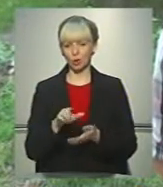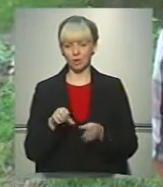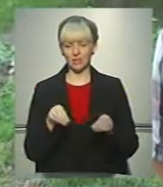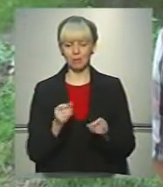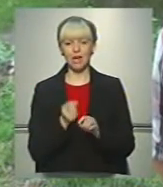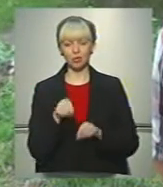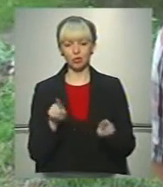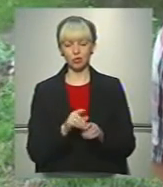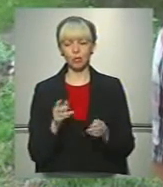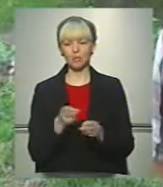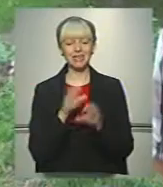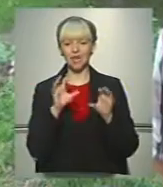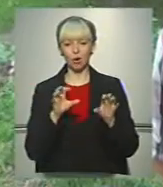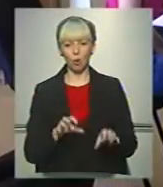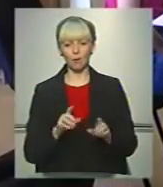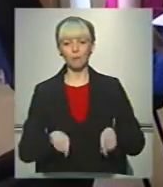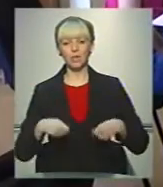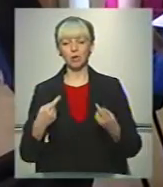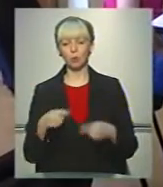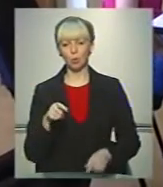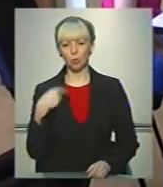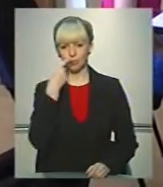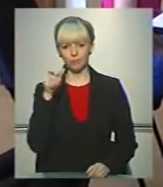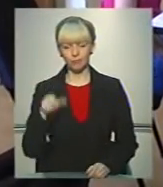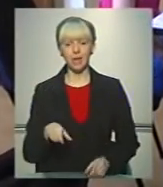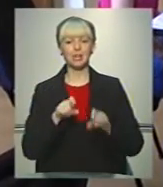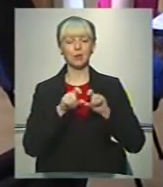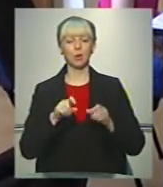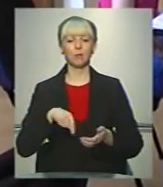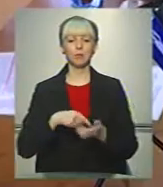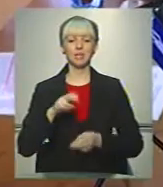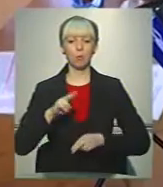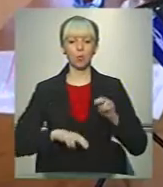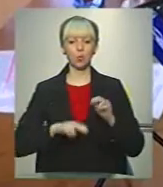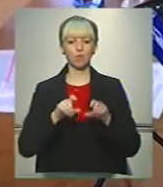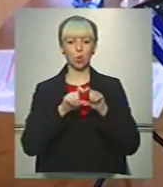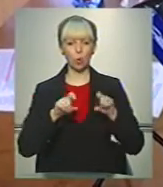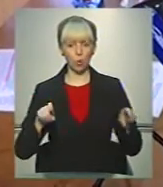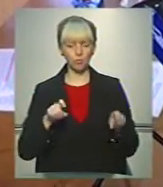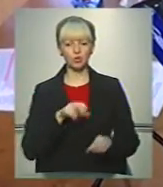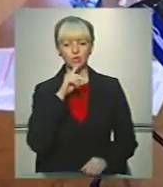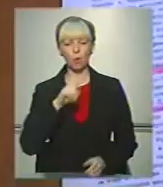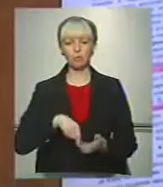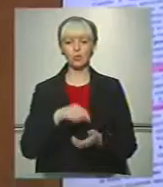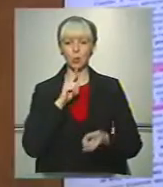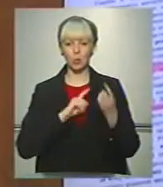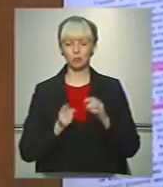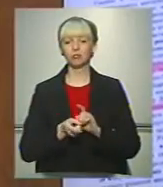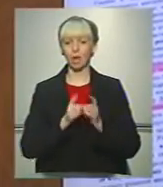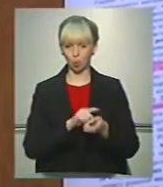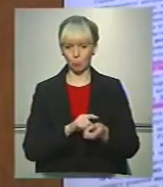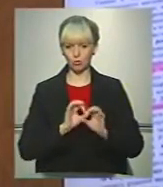щоб незаконно передати другому лицу. У департаменті містобудівного комплексу та земельних відносин Чернівецької міської ради